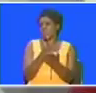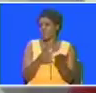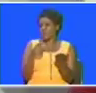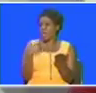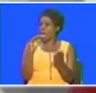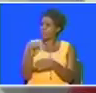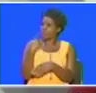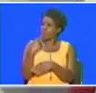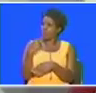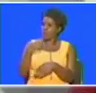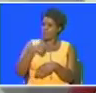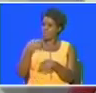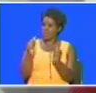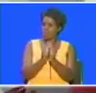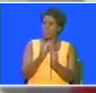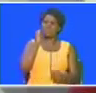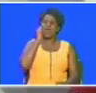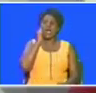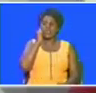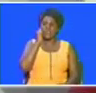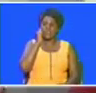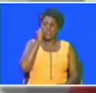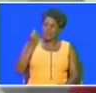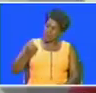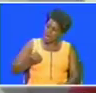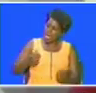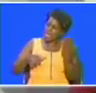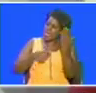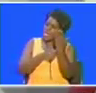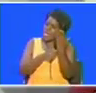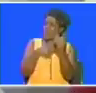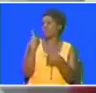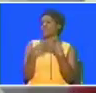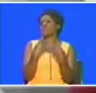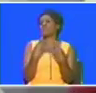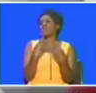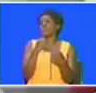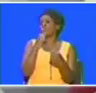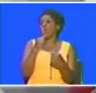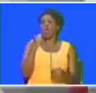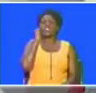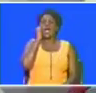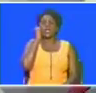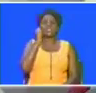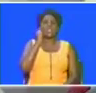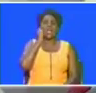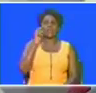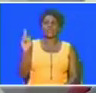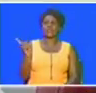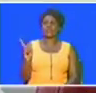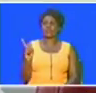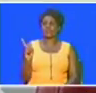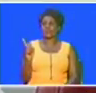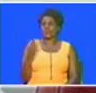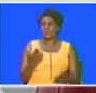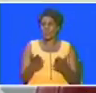mlikuwa na nani anasema nilikuwa na aunti. Kwa hivyo angalia huu msichana anaitwa nani watoa mzoe. Wasizoe saa zote kumuita aunti. Pengine ana